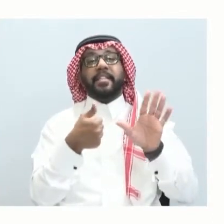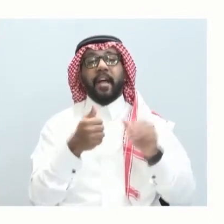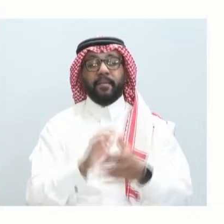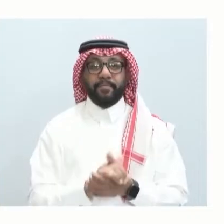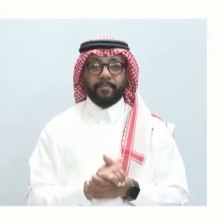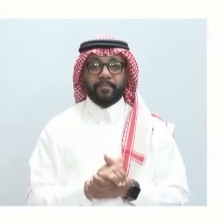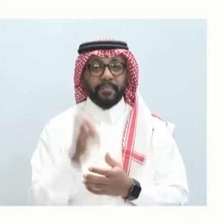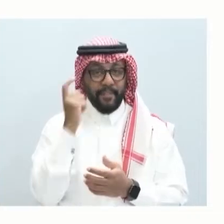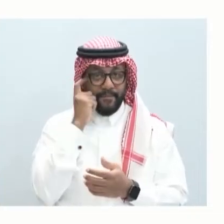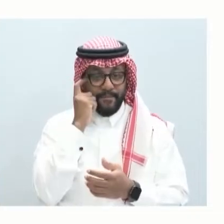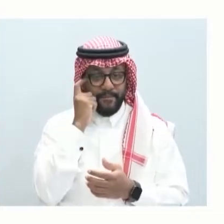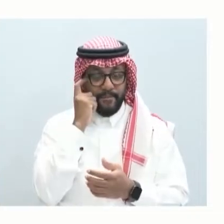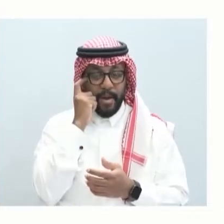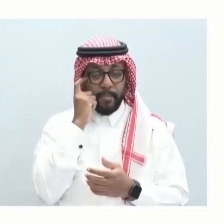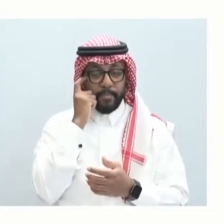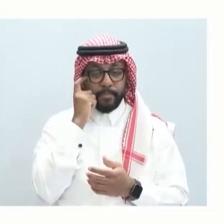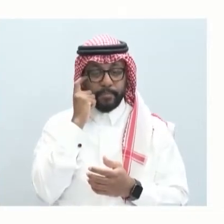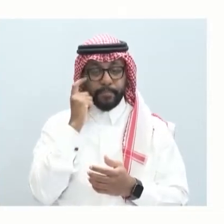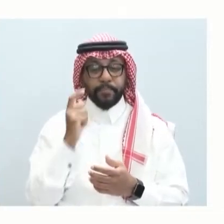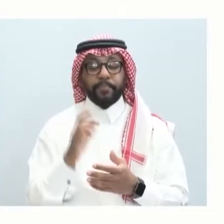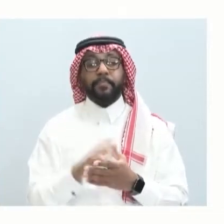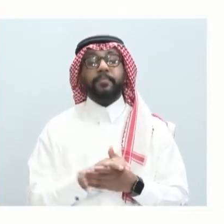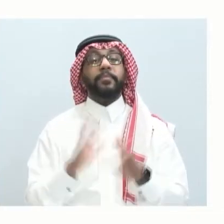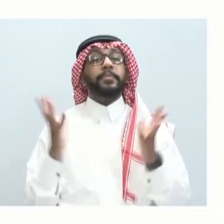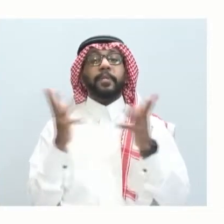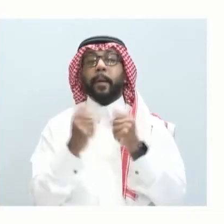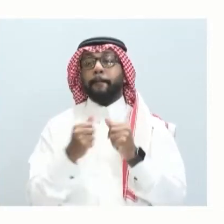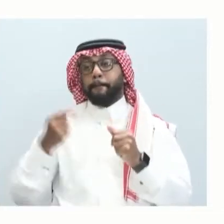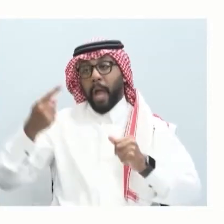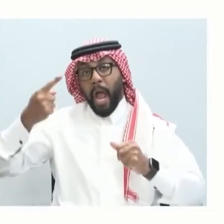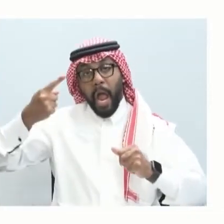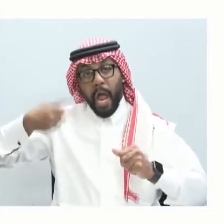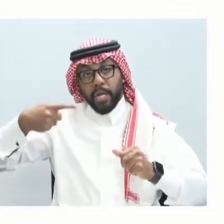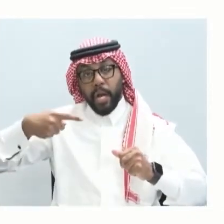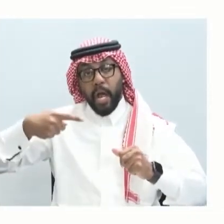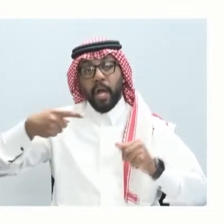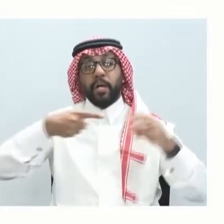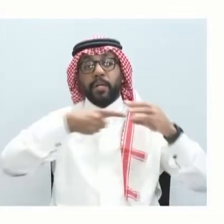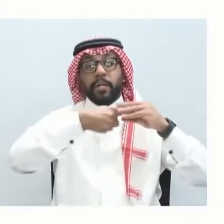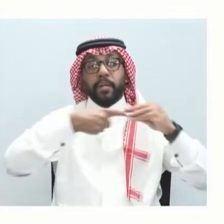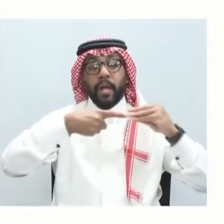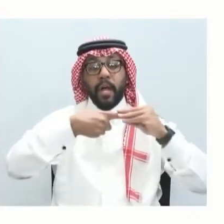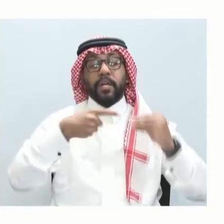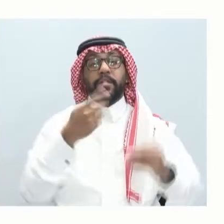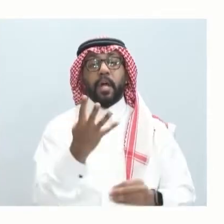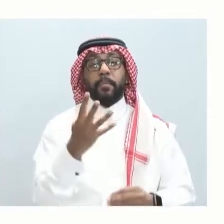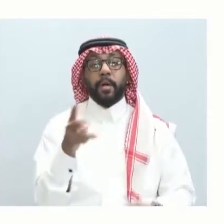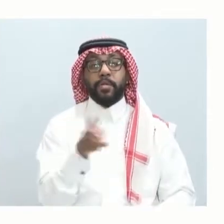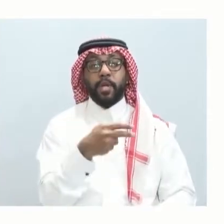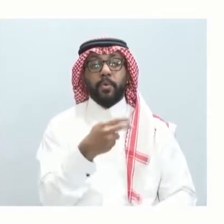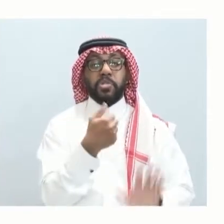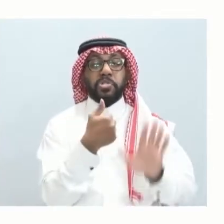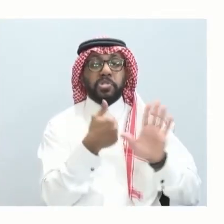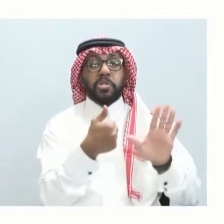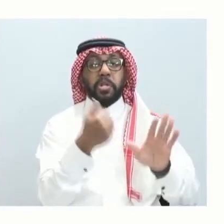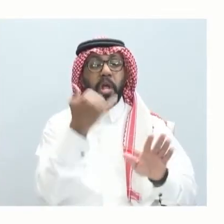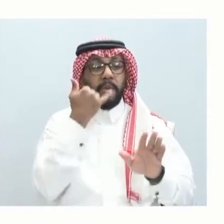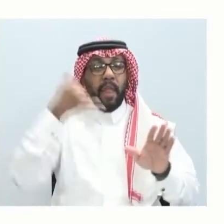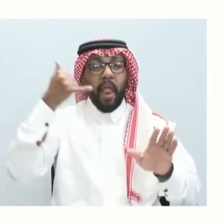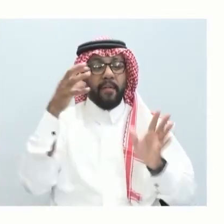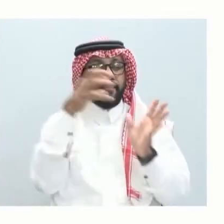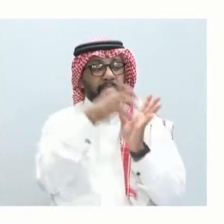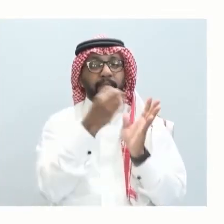كم نحله بقيت على الزهره نقول ستو نحلات وبهذا الشكل نكون عجبنا على هذا السؤال